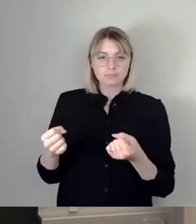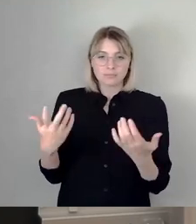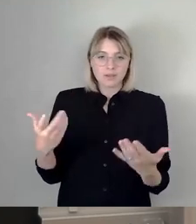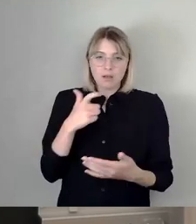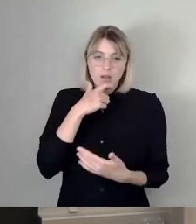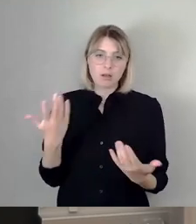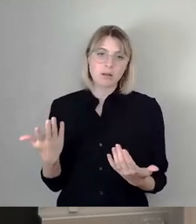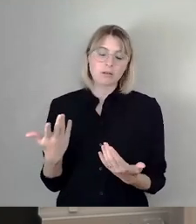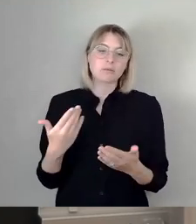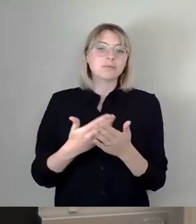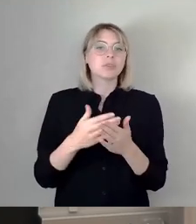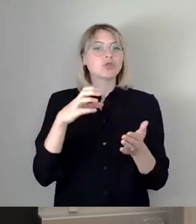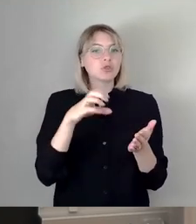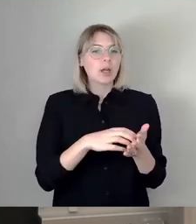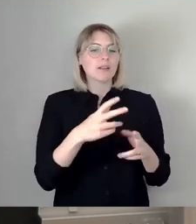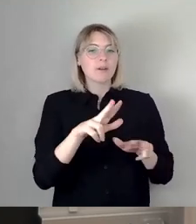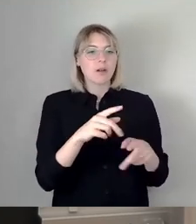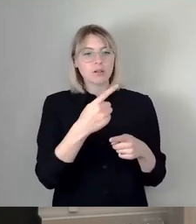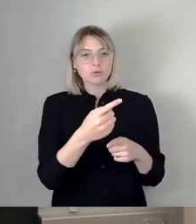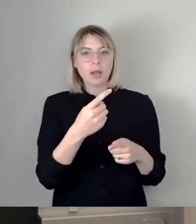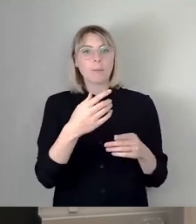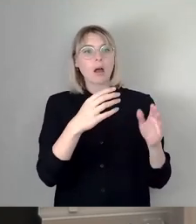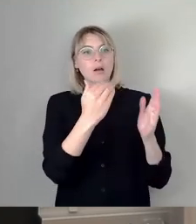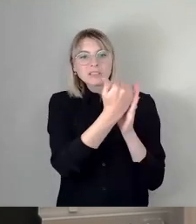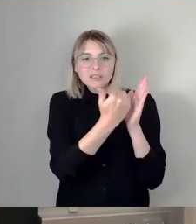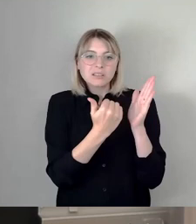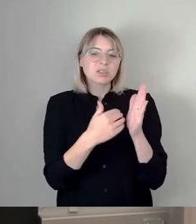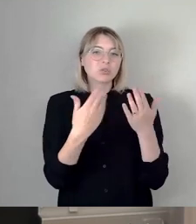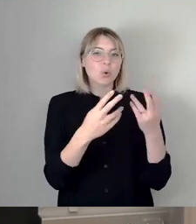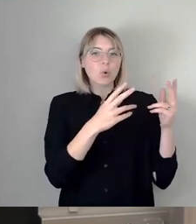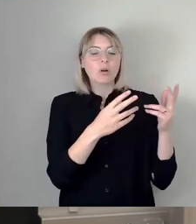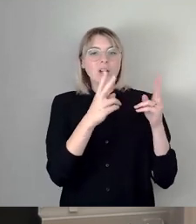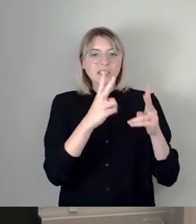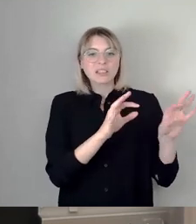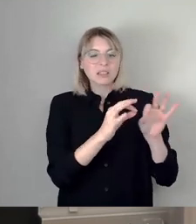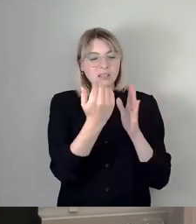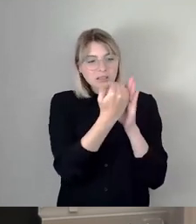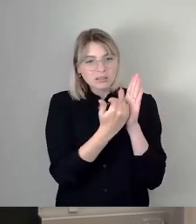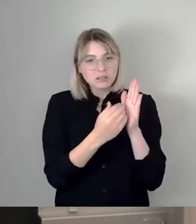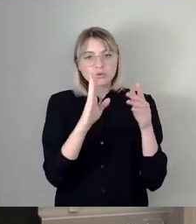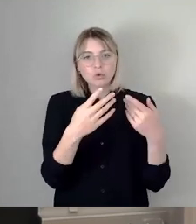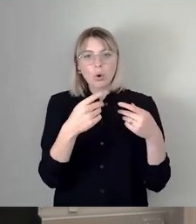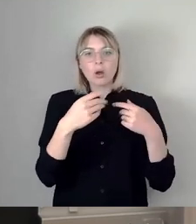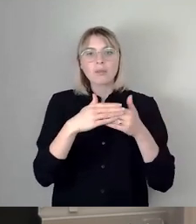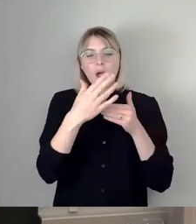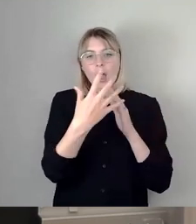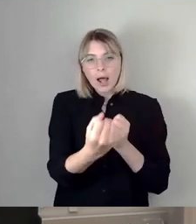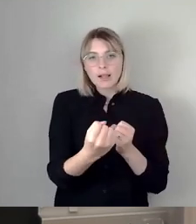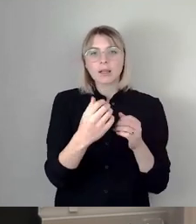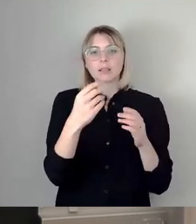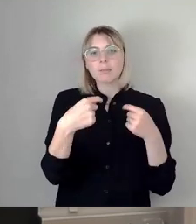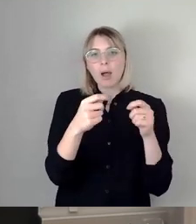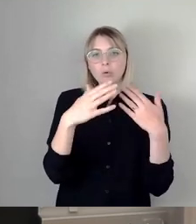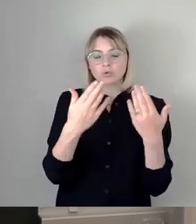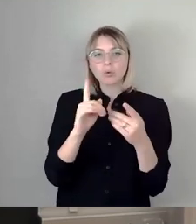wird von der Stadtverwaltung werden große Richtlinien über nachhaltiges Bauen erlassen, und dann macht die eigene städtische Gesellschaft, bedroht uns mit einem Parkplatz, den wir